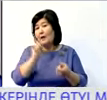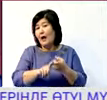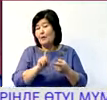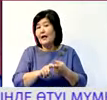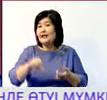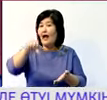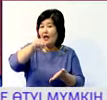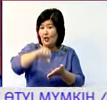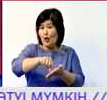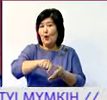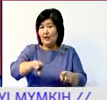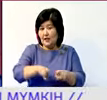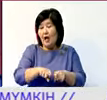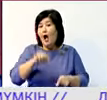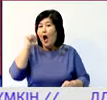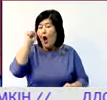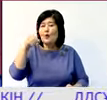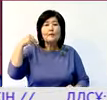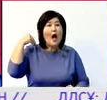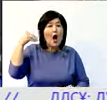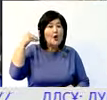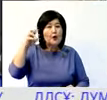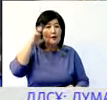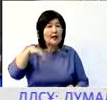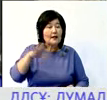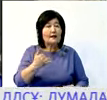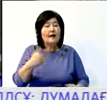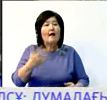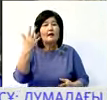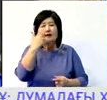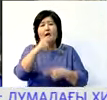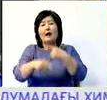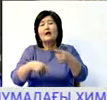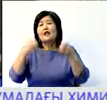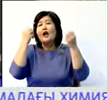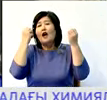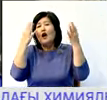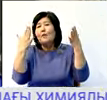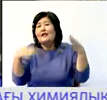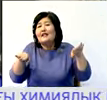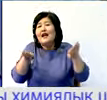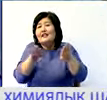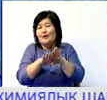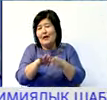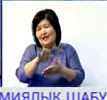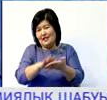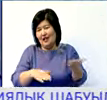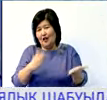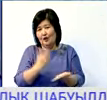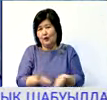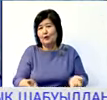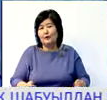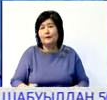байланыстың эталоны іспетті. Ал Өзбекстан, Түркменстан елдерімен сан ғасырлық мәдениет, дәстүрлер сабақтастығы жалғап тұр. За